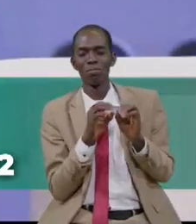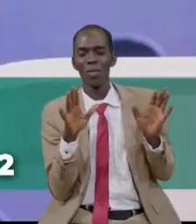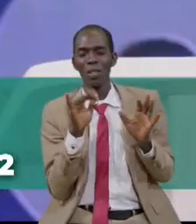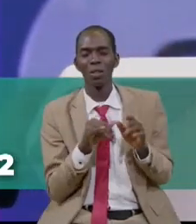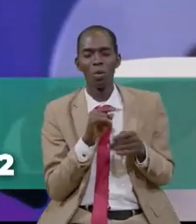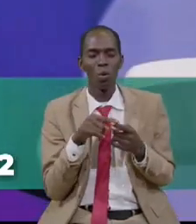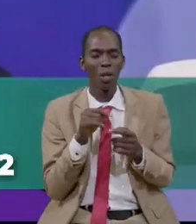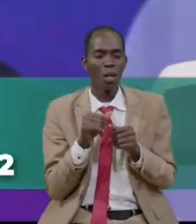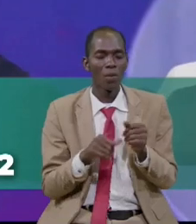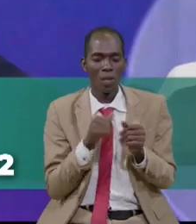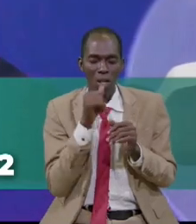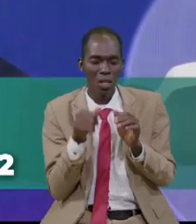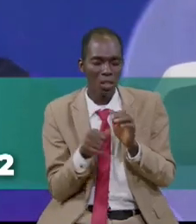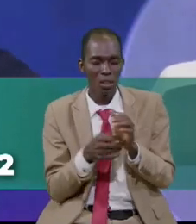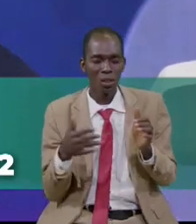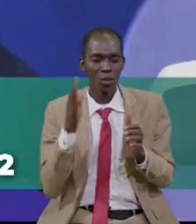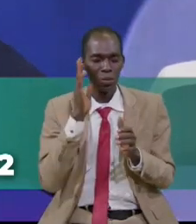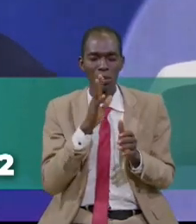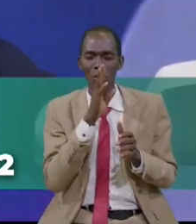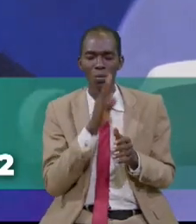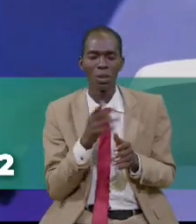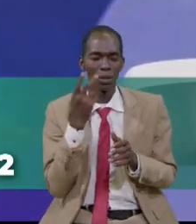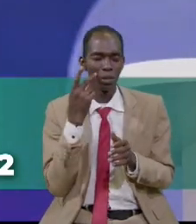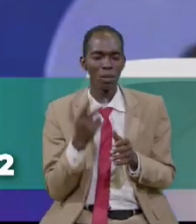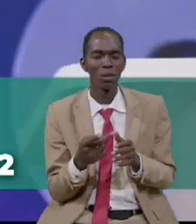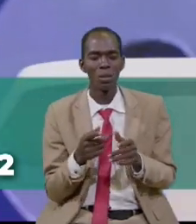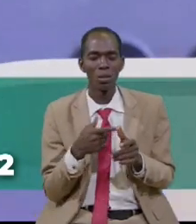cachée sera connue, alors